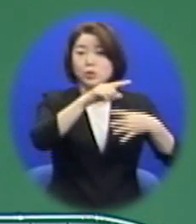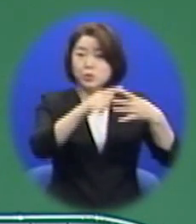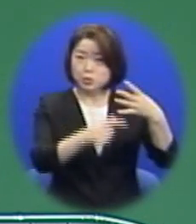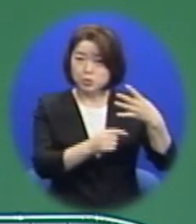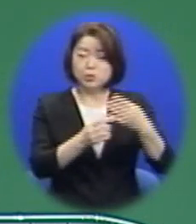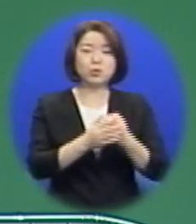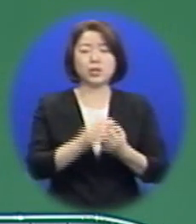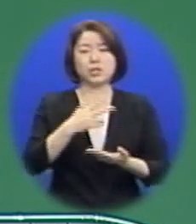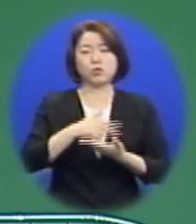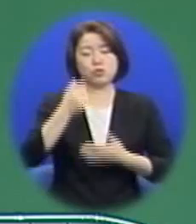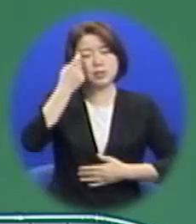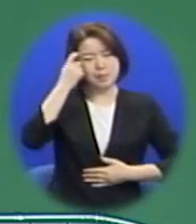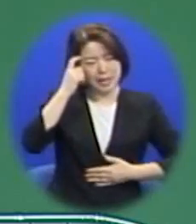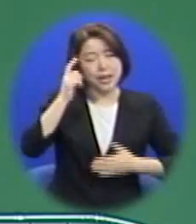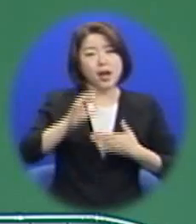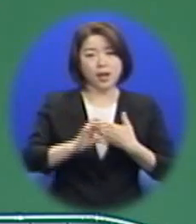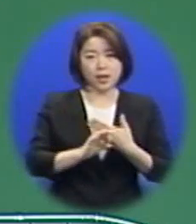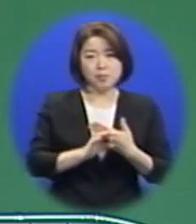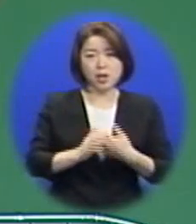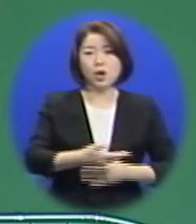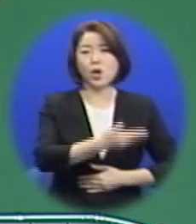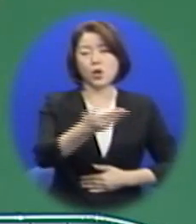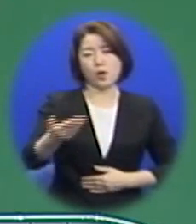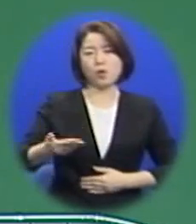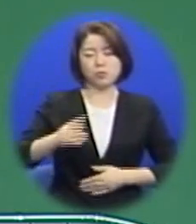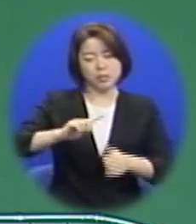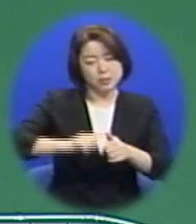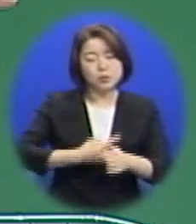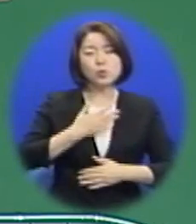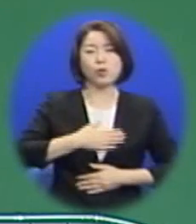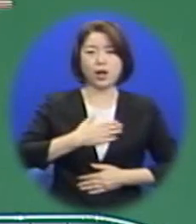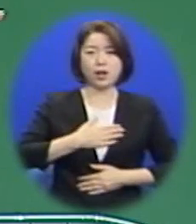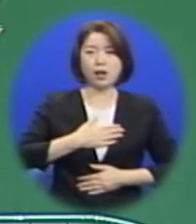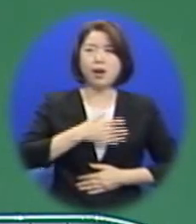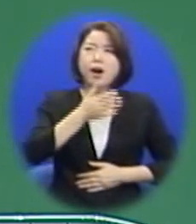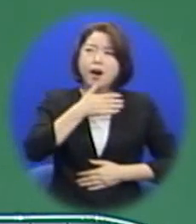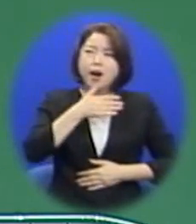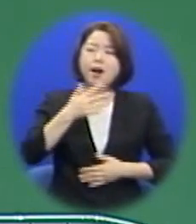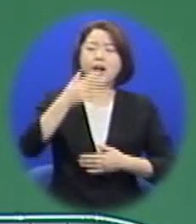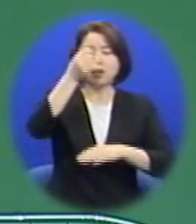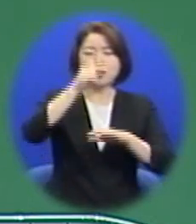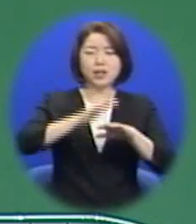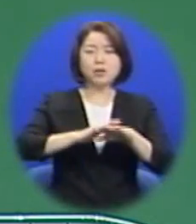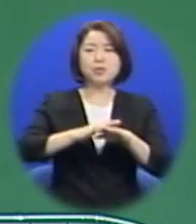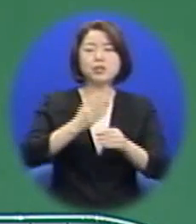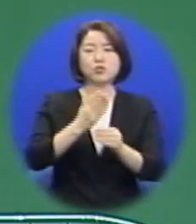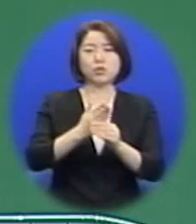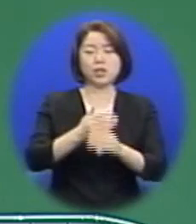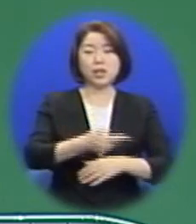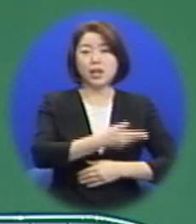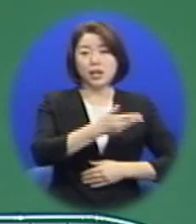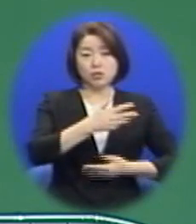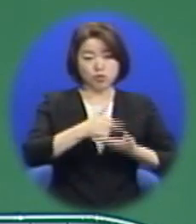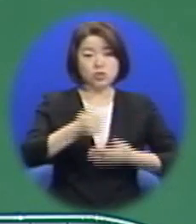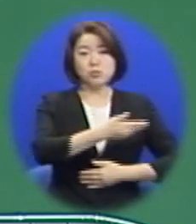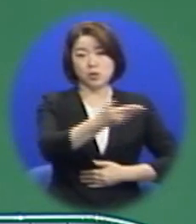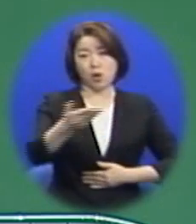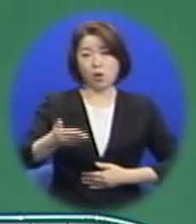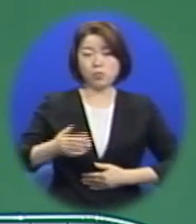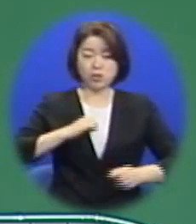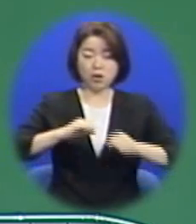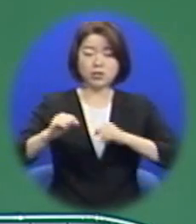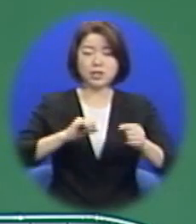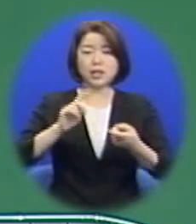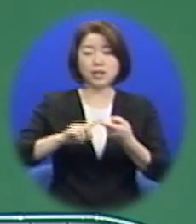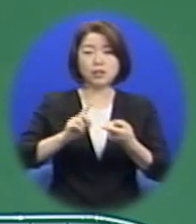의식하기 시작하면 여러분이 압니다. 아, 예배 중에 주님이 여러분에게 역사하신다는.